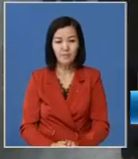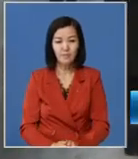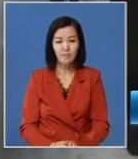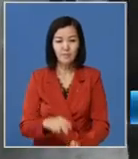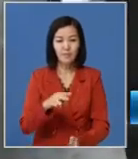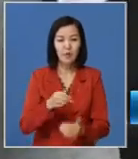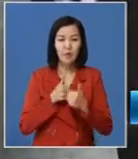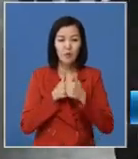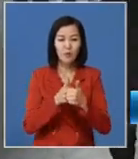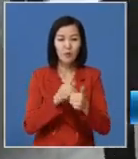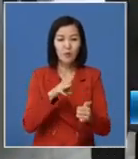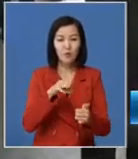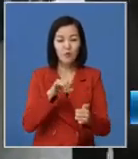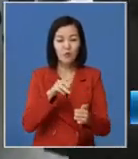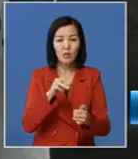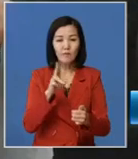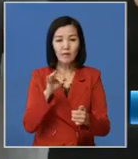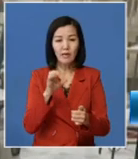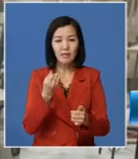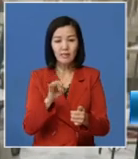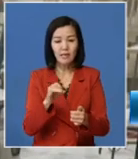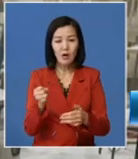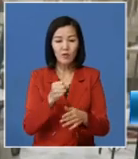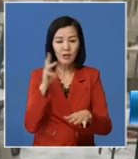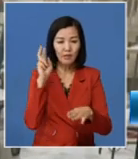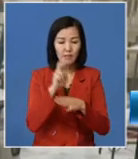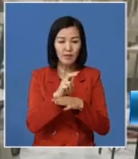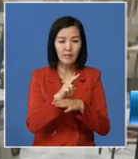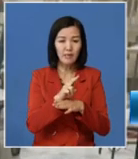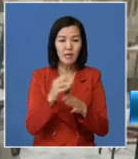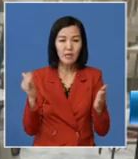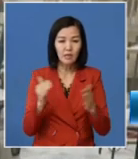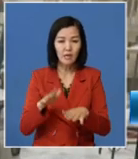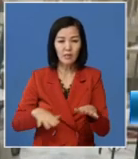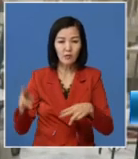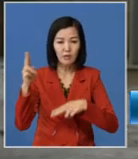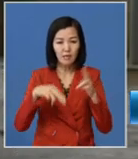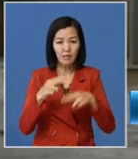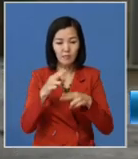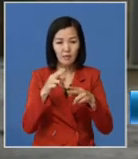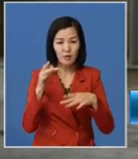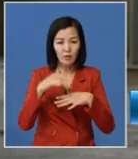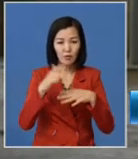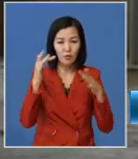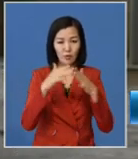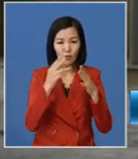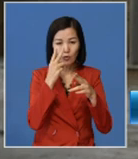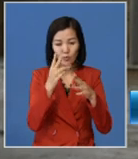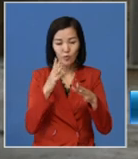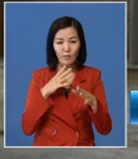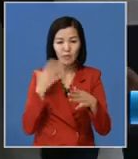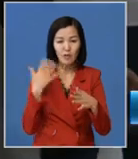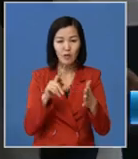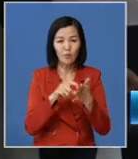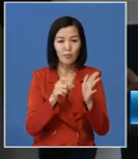Ләззат Тұрлашов алдымен Қарасай ауданына ат басын бұрып, Қарлығаш шағын ауданында салынып жатқан нысандарды аралап шықты. Қазір ондағы 50